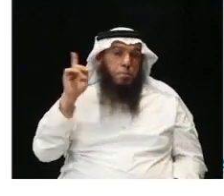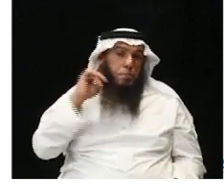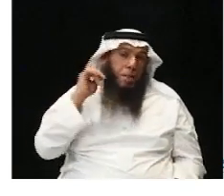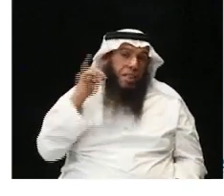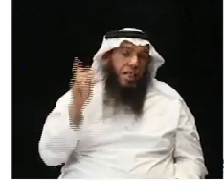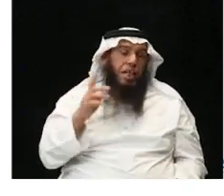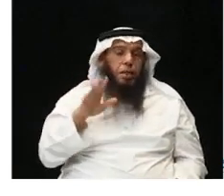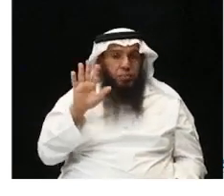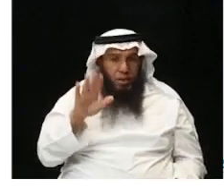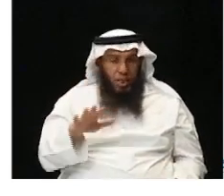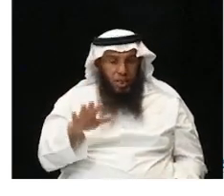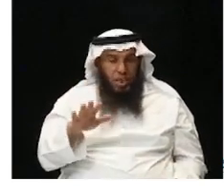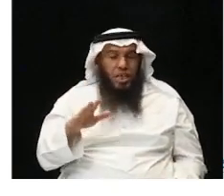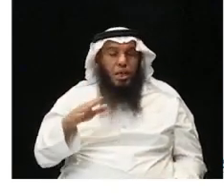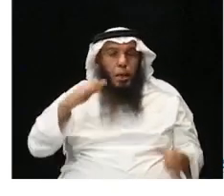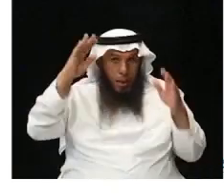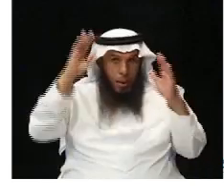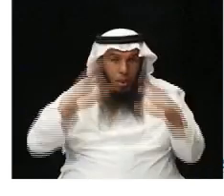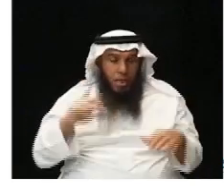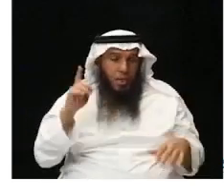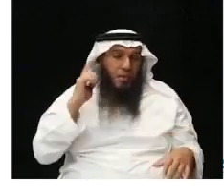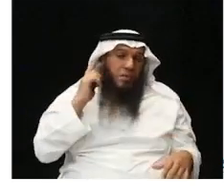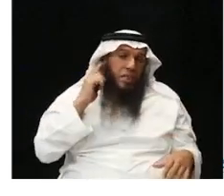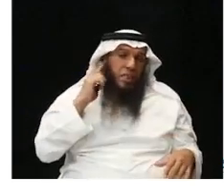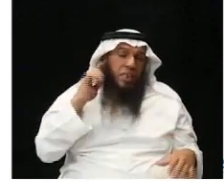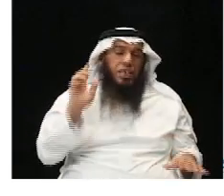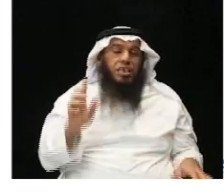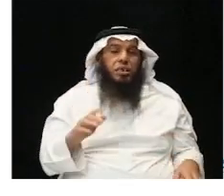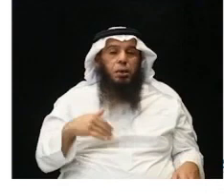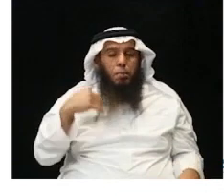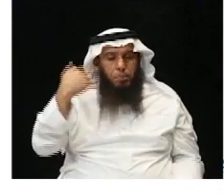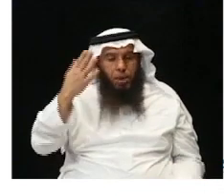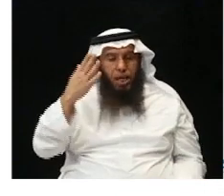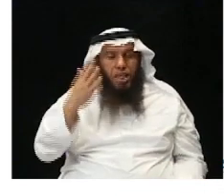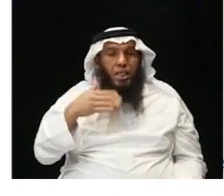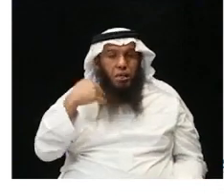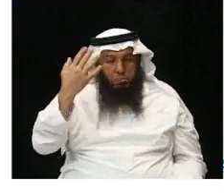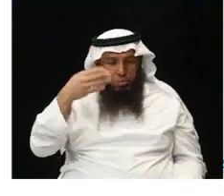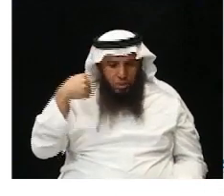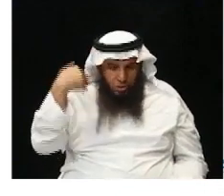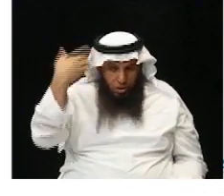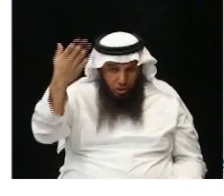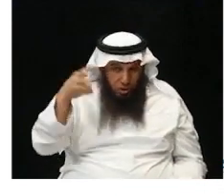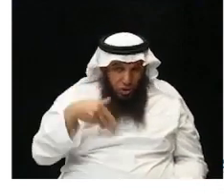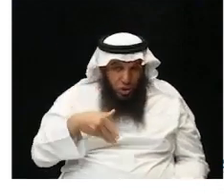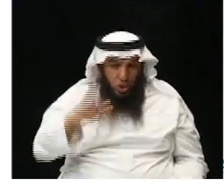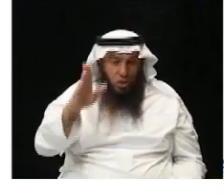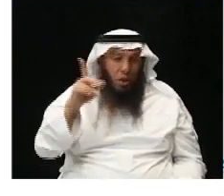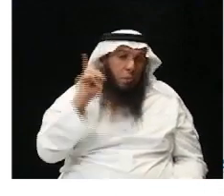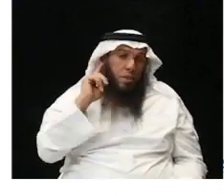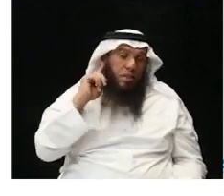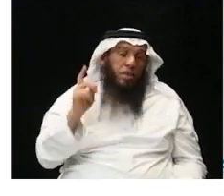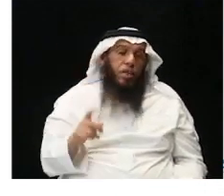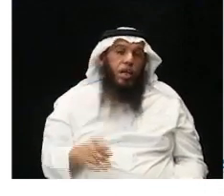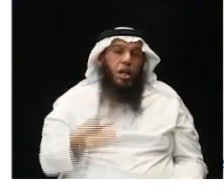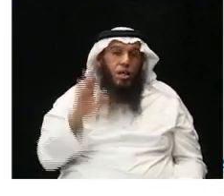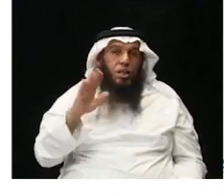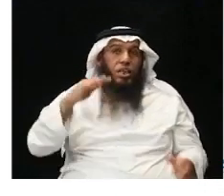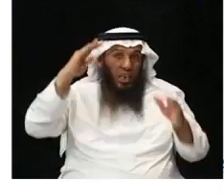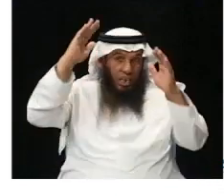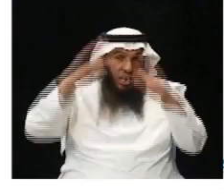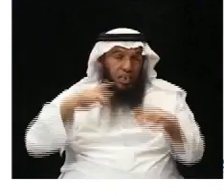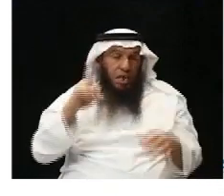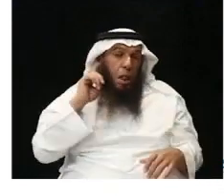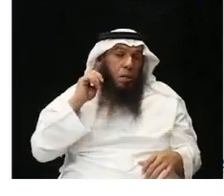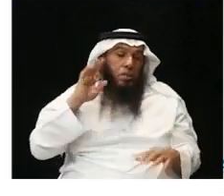معنى هذا أن هذه السورة نزلت بعد هجرة النبي عليه الصلاة والسلام إلى المدينة، أو أنها نزلت